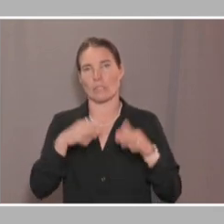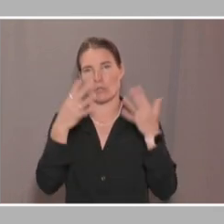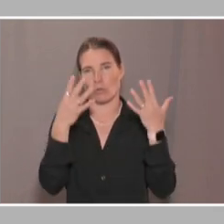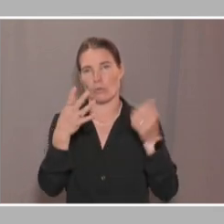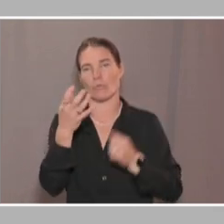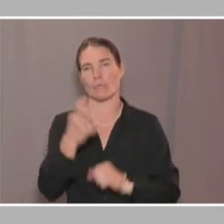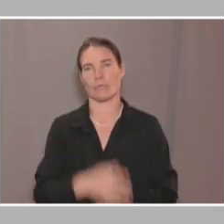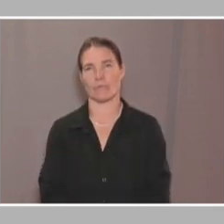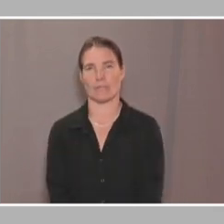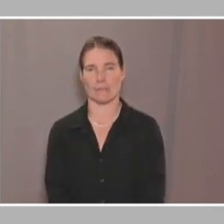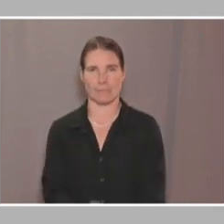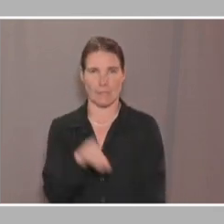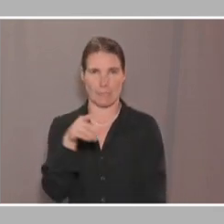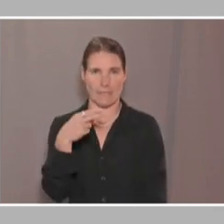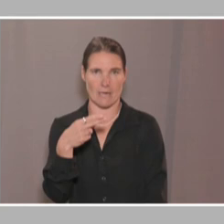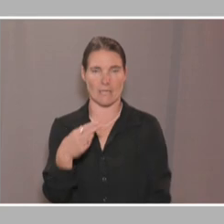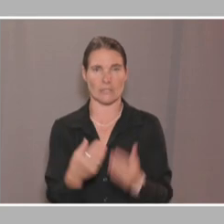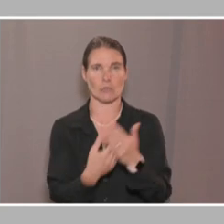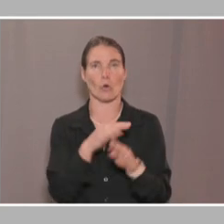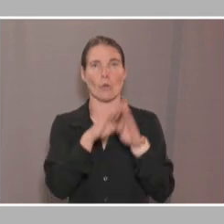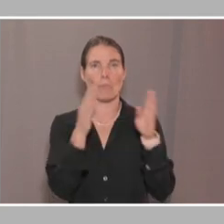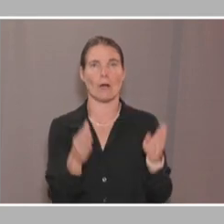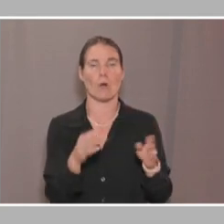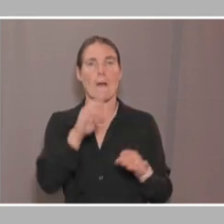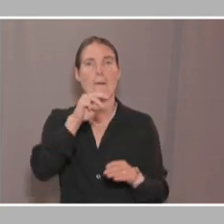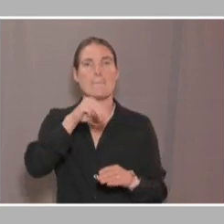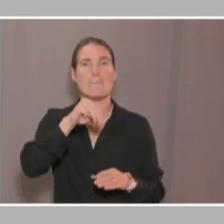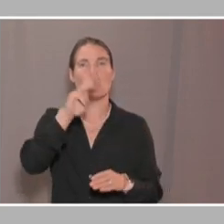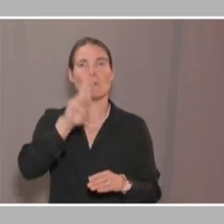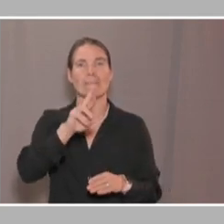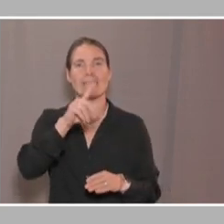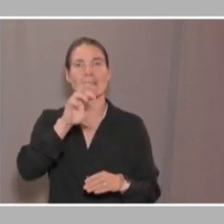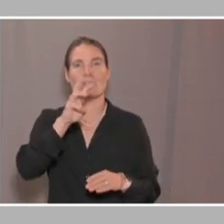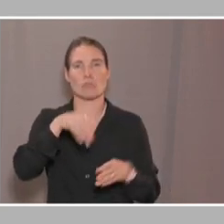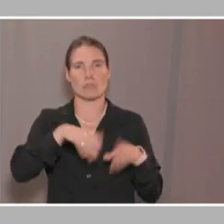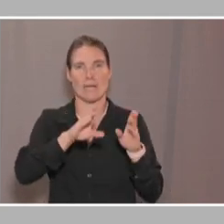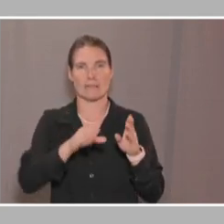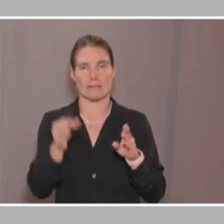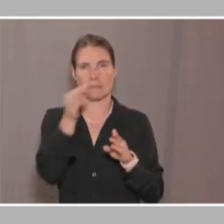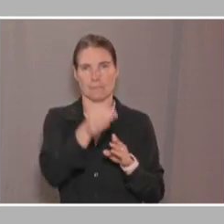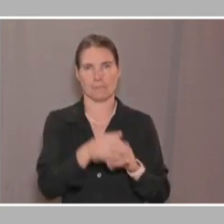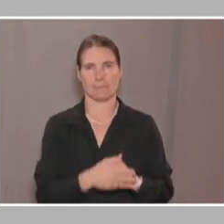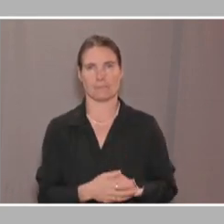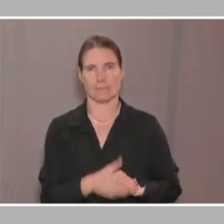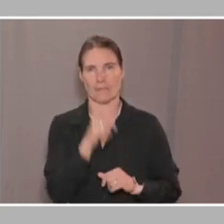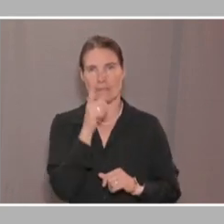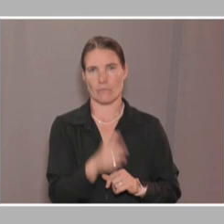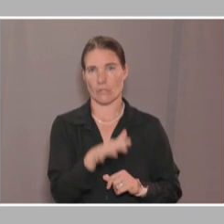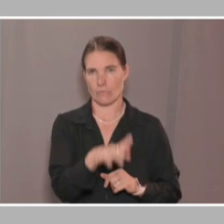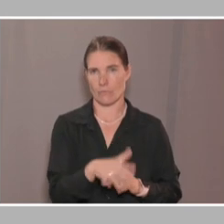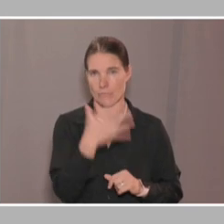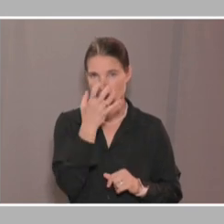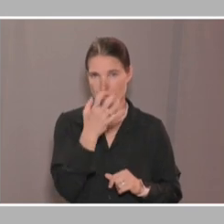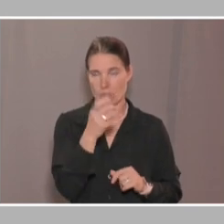1959 zog die PH in den Neubau in der Mürwicker Straße ein. Er war für 250